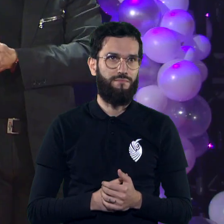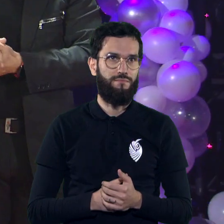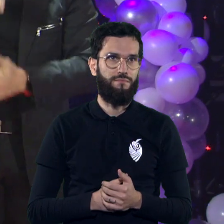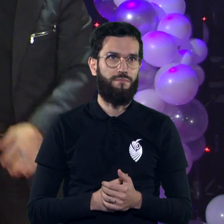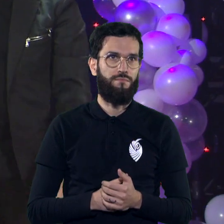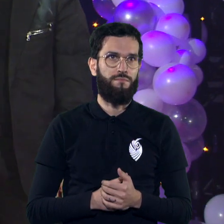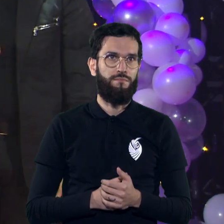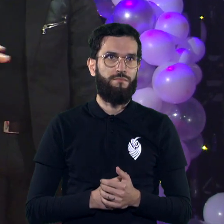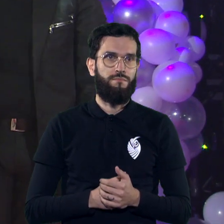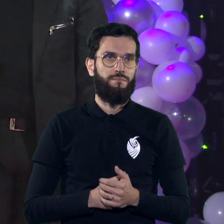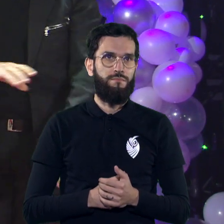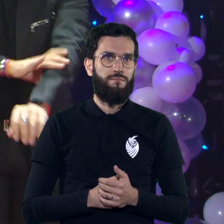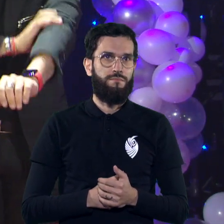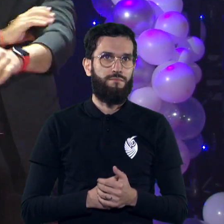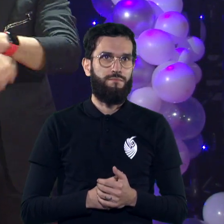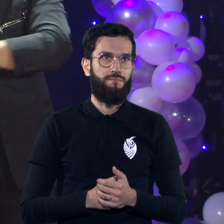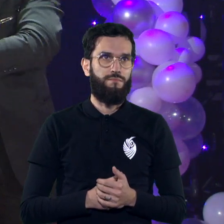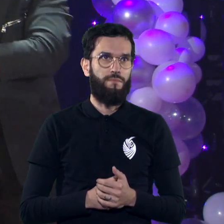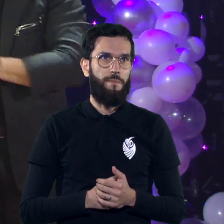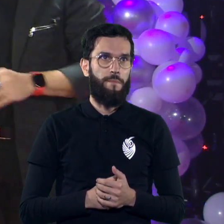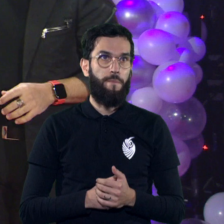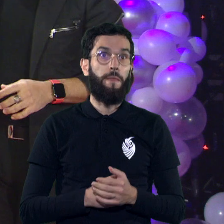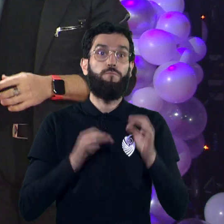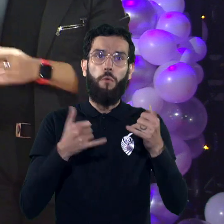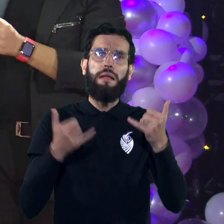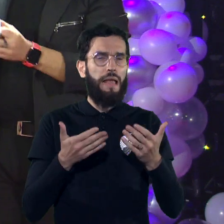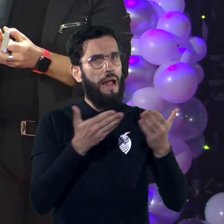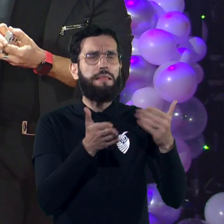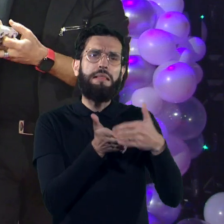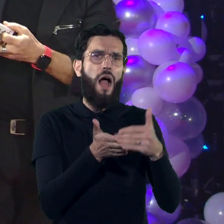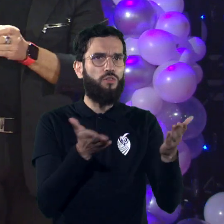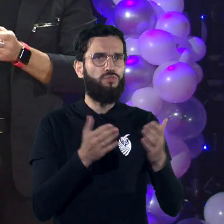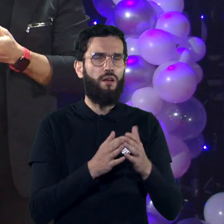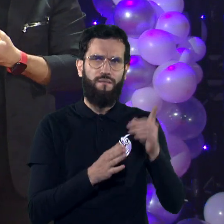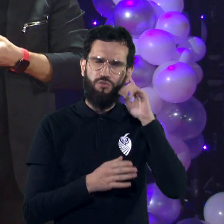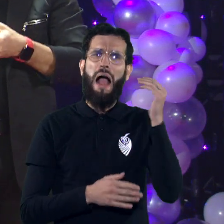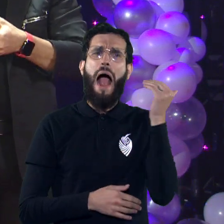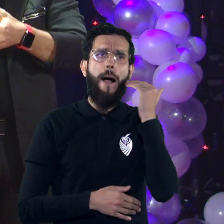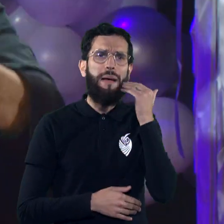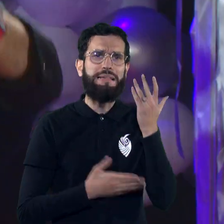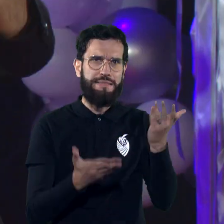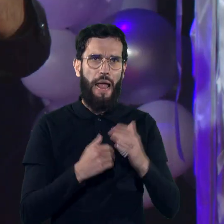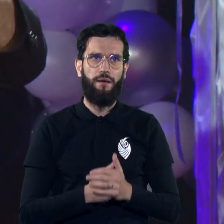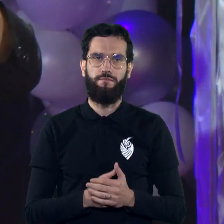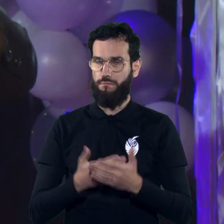vier. Výborne, iba do 4, stačí, tak. Ešte, že tak. Nebudem ťa trápiť viac. No daj teraz nejaké ďalšie. Tak Amerika, chápeš?